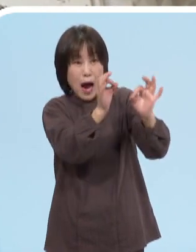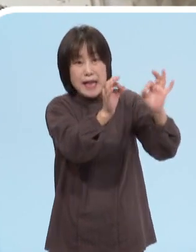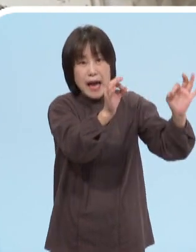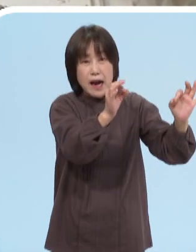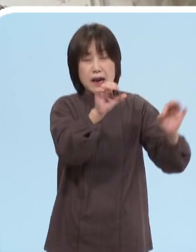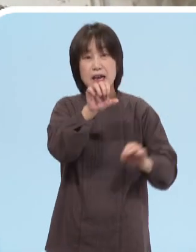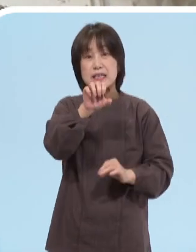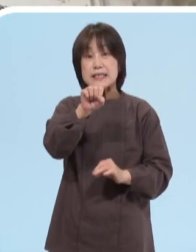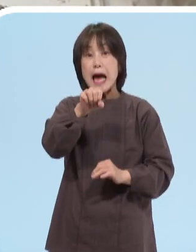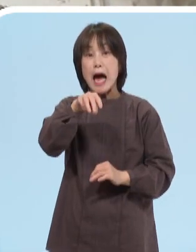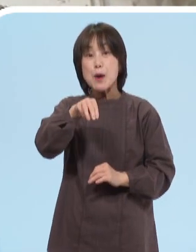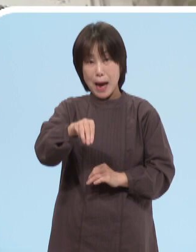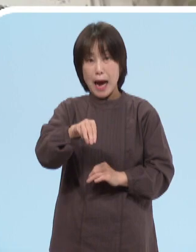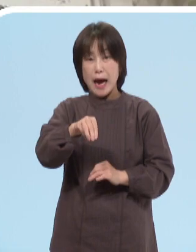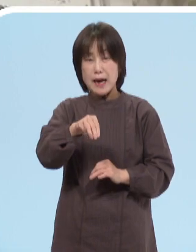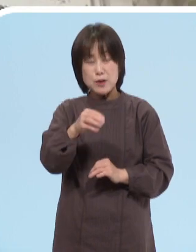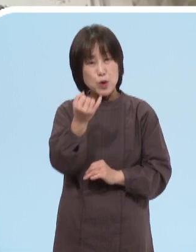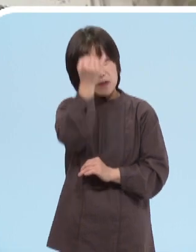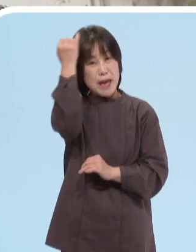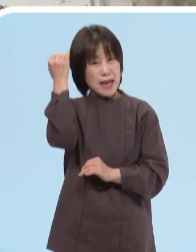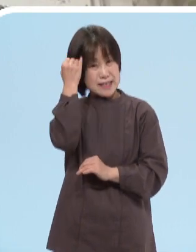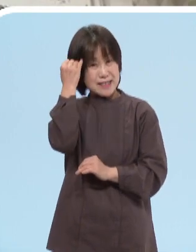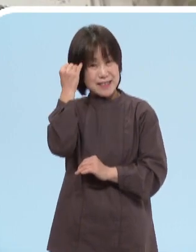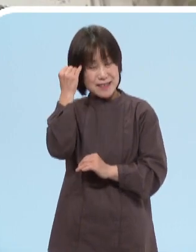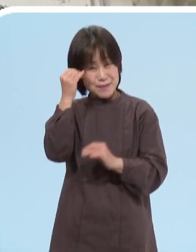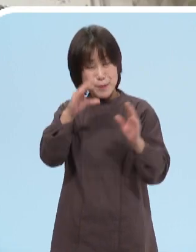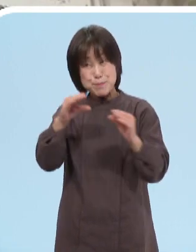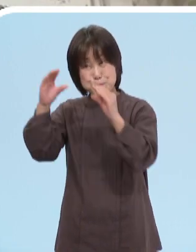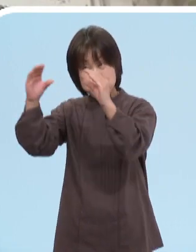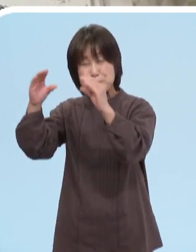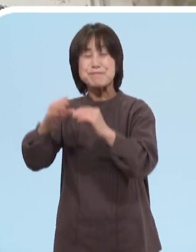穴、狭間をイメージしたとも言われています。